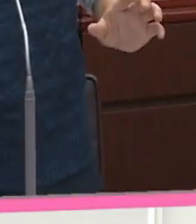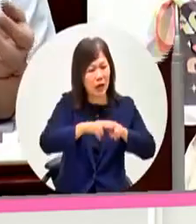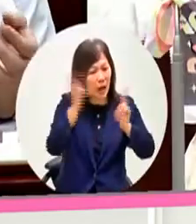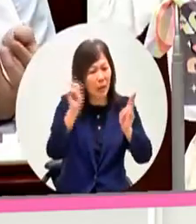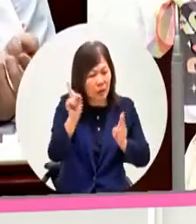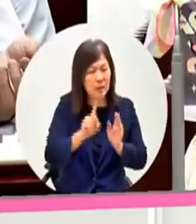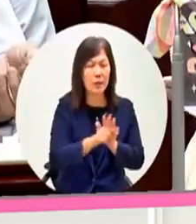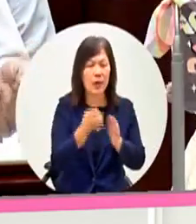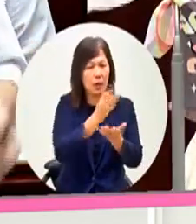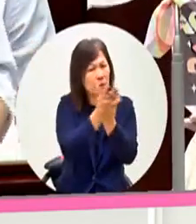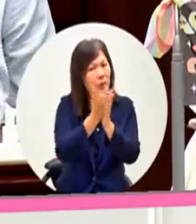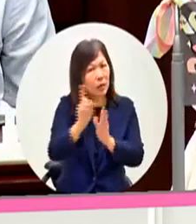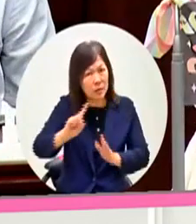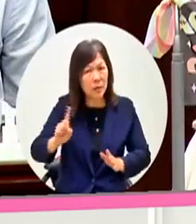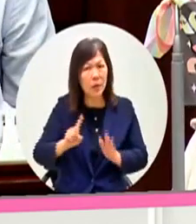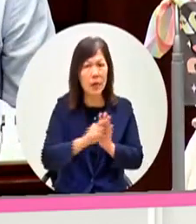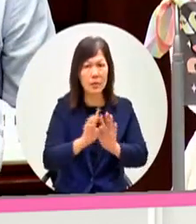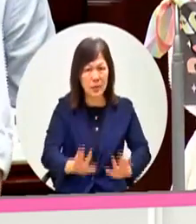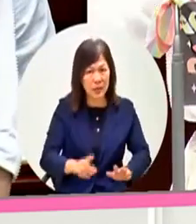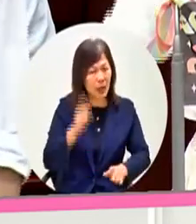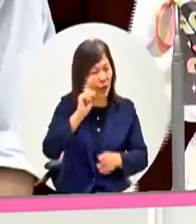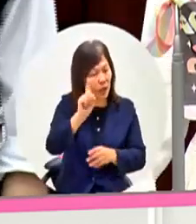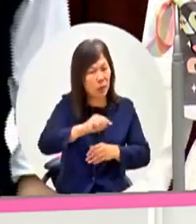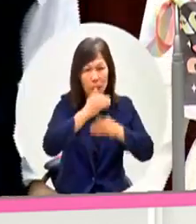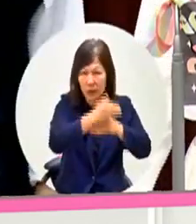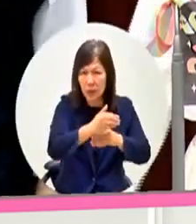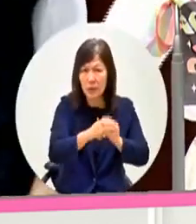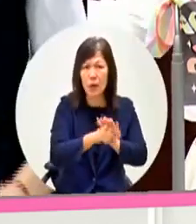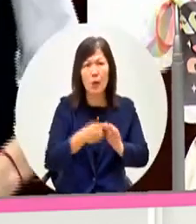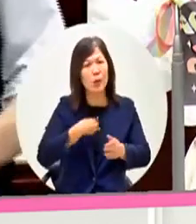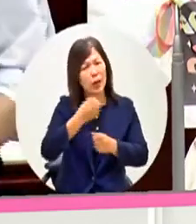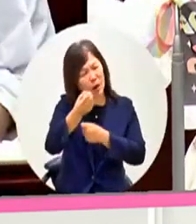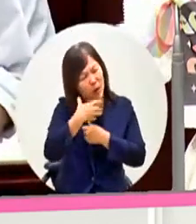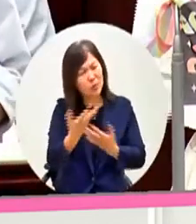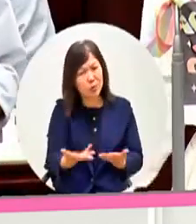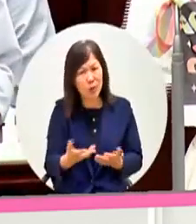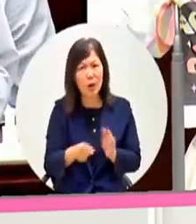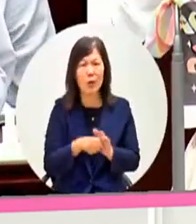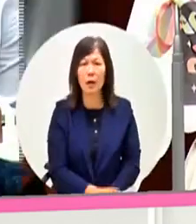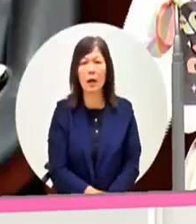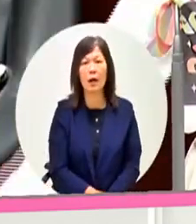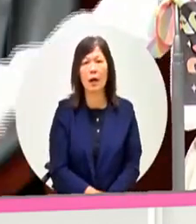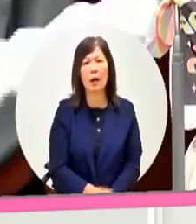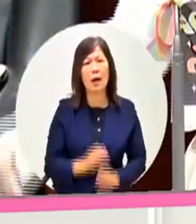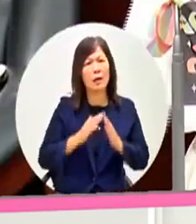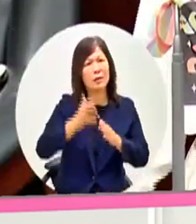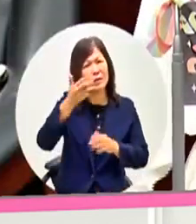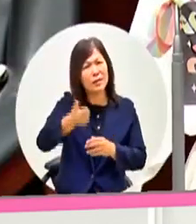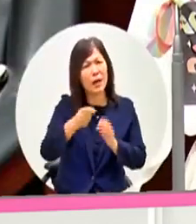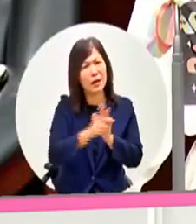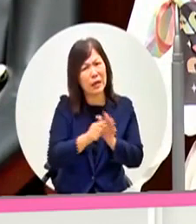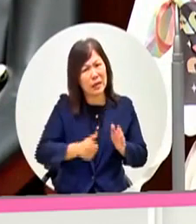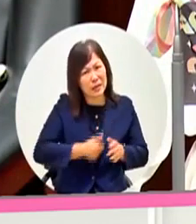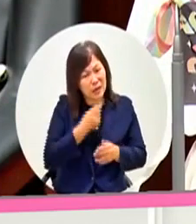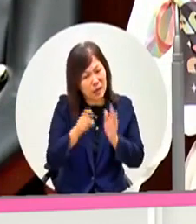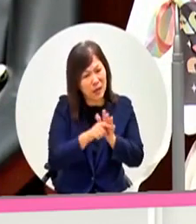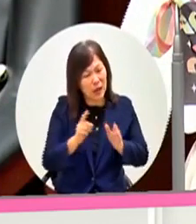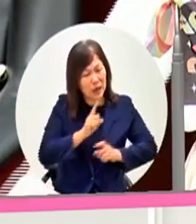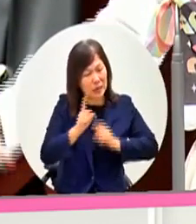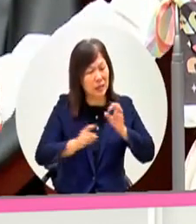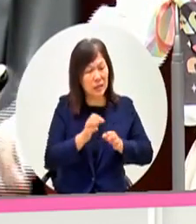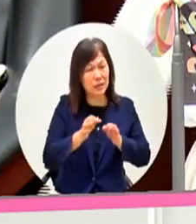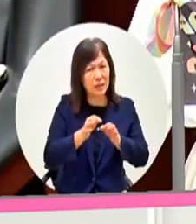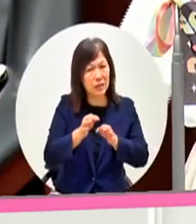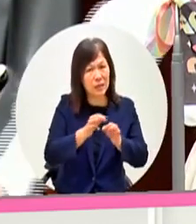一个市长，他要懂的东西就是怎么会用人，这个人懂的这个东西也就 OK 了。那你去挑战他，我认为就